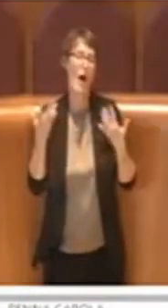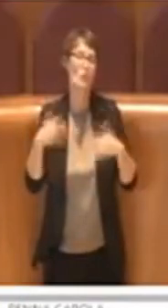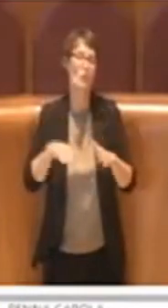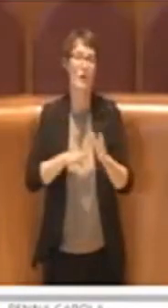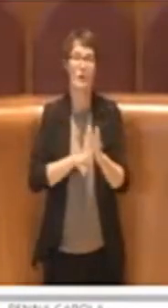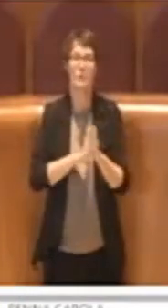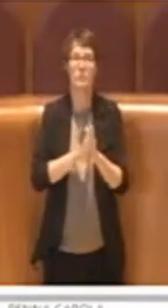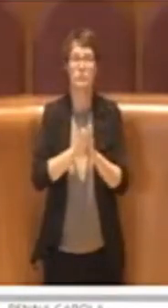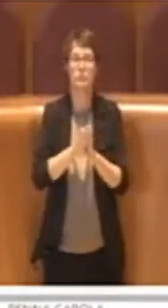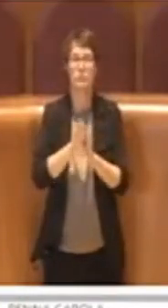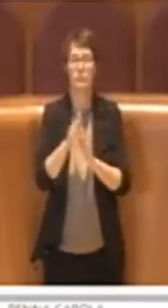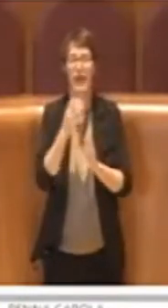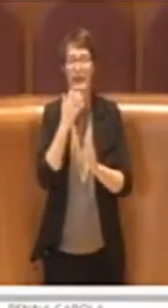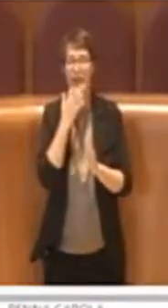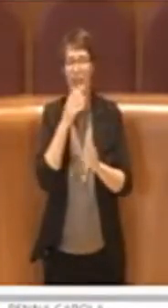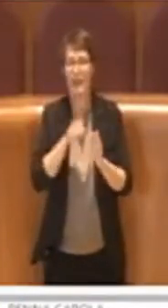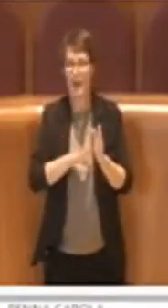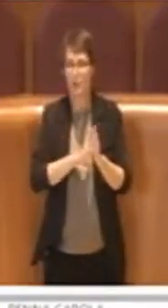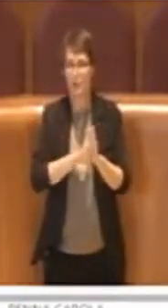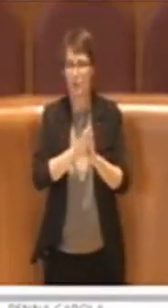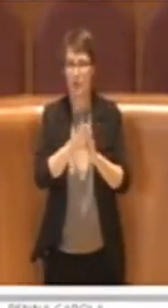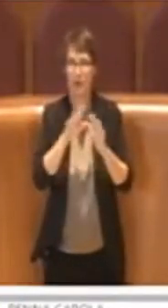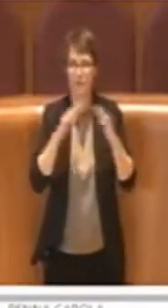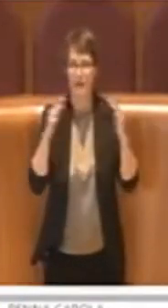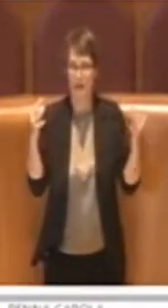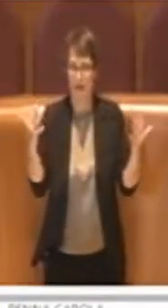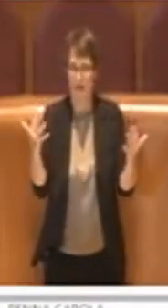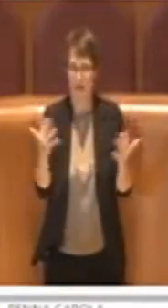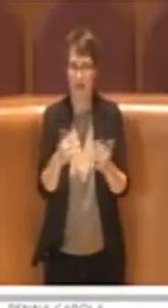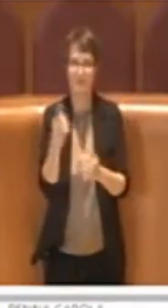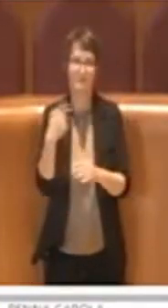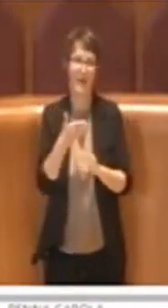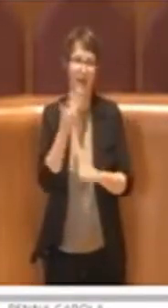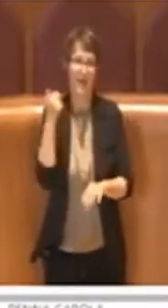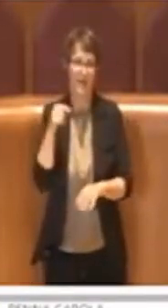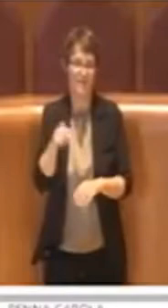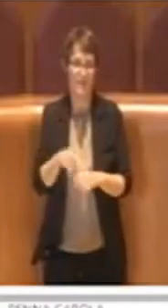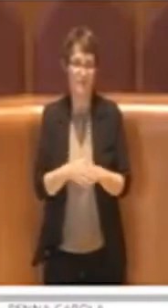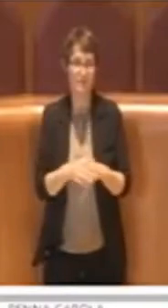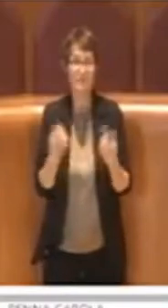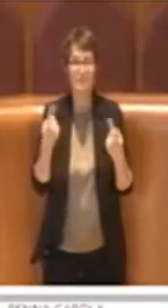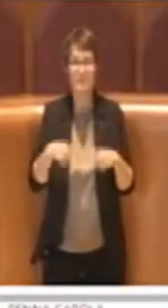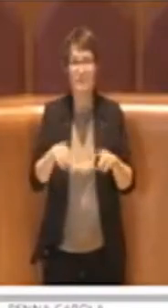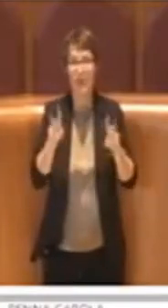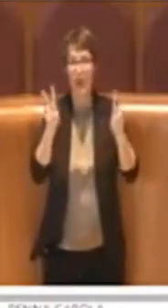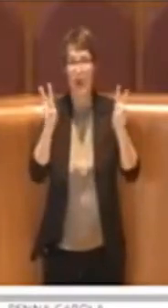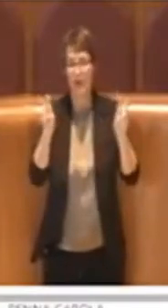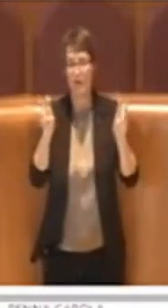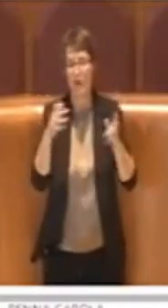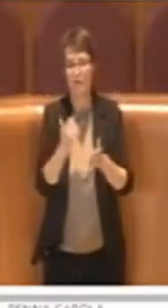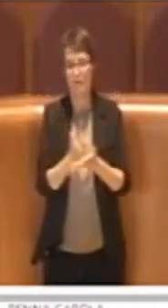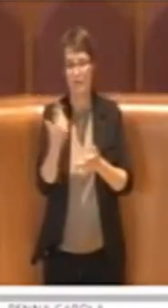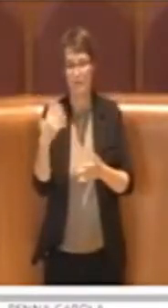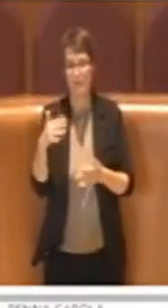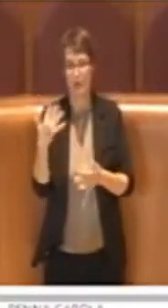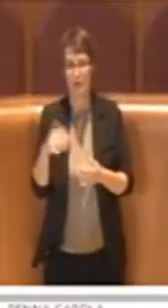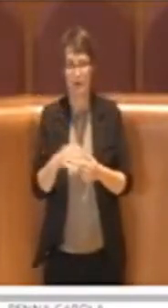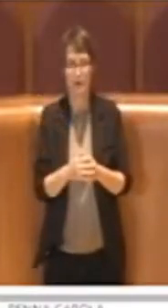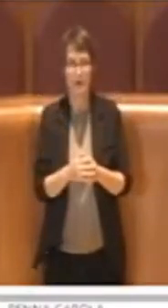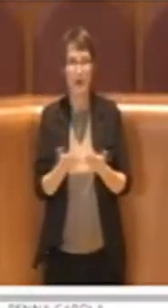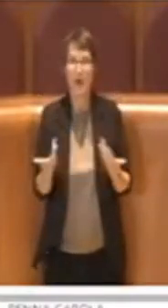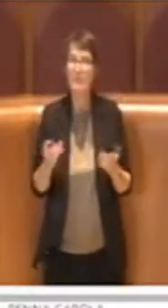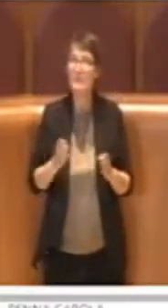temperatura nel pianeta. Quindi sono temi importantissimi. Come si fa una cosa del genere in